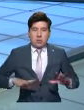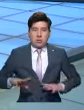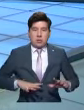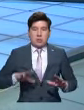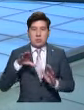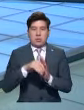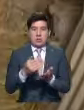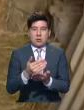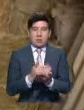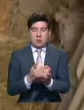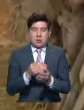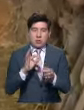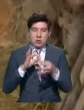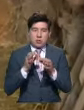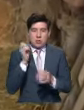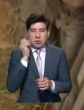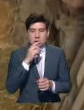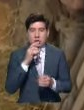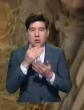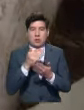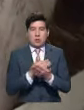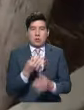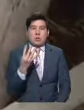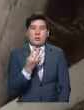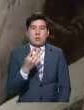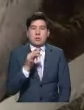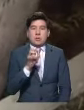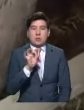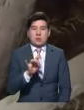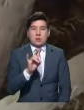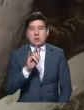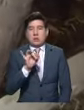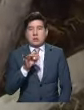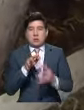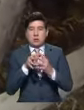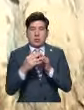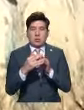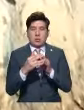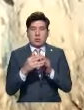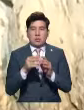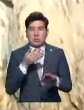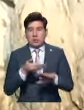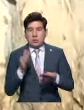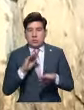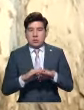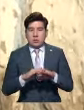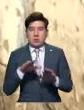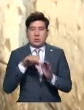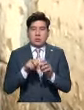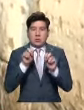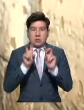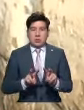аудандарында анықталған. Үміткер, Үлгі, Төрткөл, Ынталы ауылдарында жағдай ушығып тұр. Мамандар тексеруінен кейін